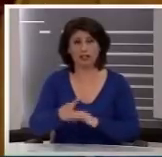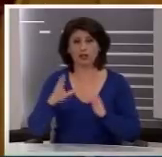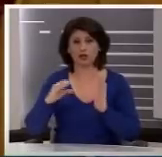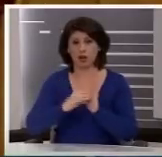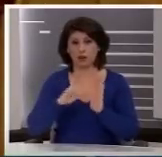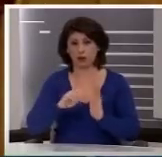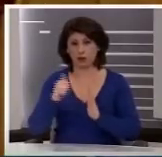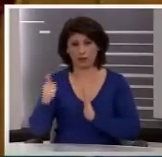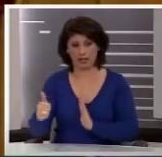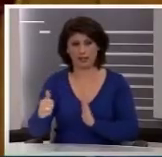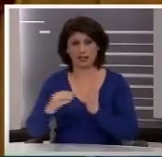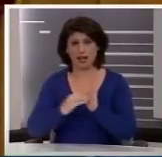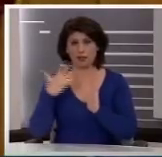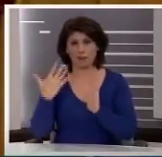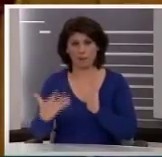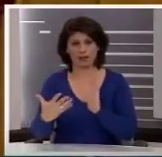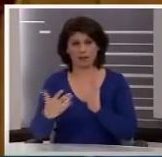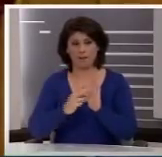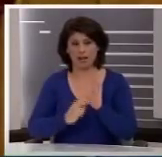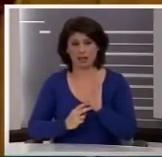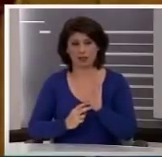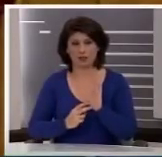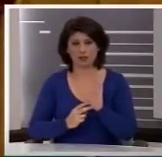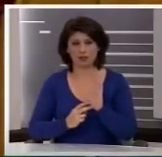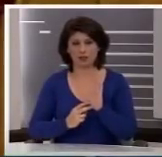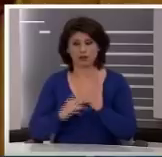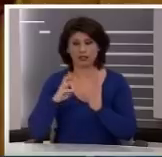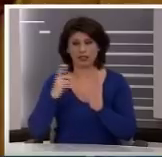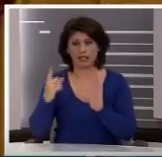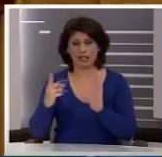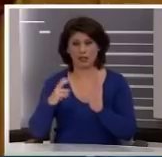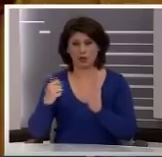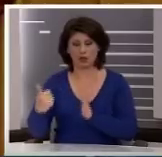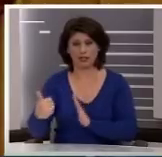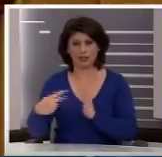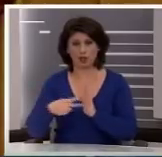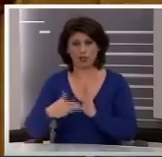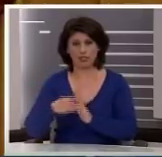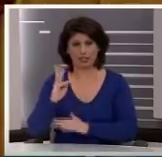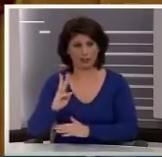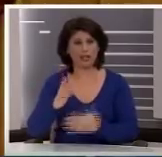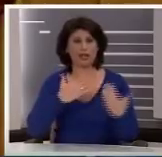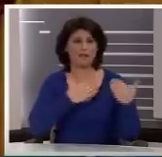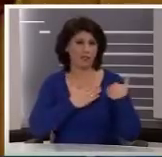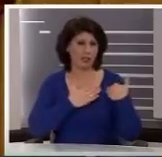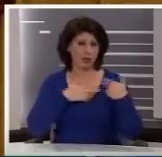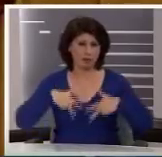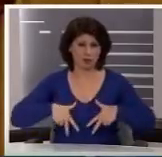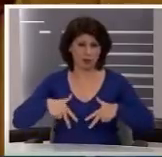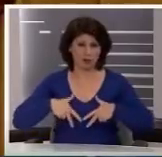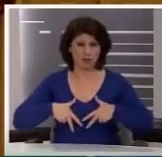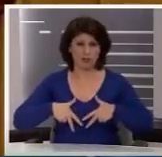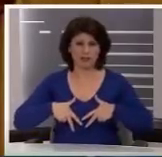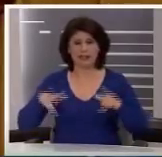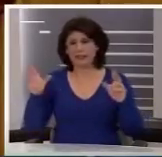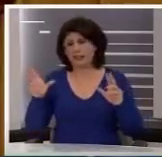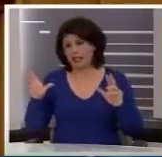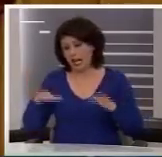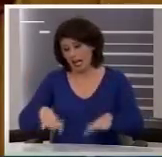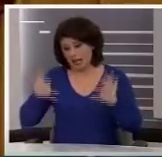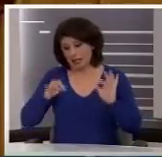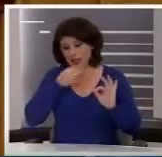86 παράγραφος 3 και το άρθρο 5 του νόμου 3126 του 13 περί ευθύνης υπουργών. Εισαγωγικά σας λέμε για